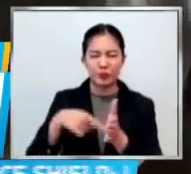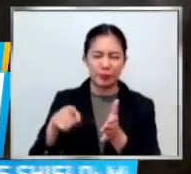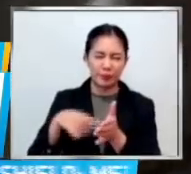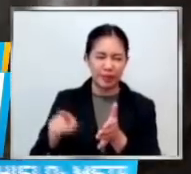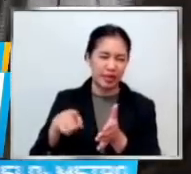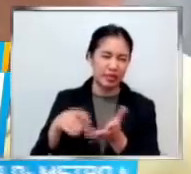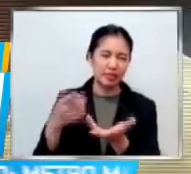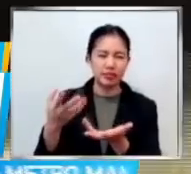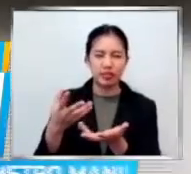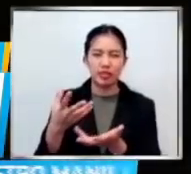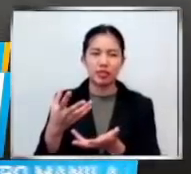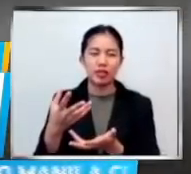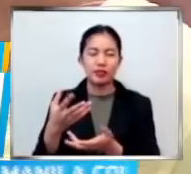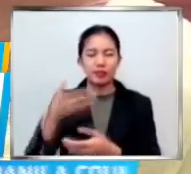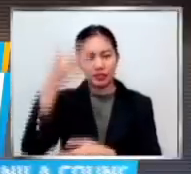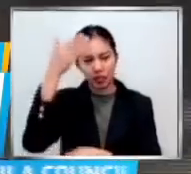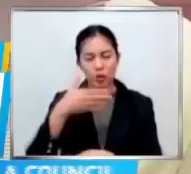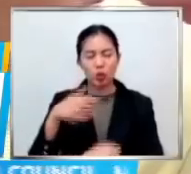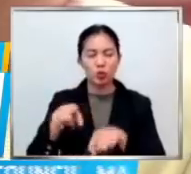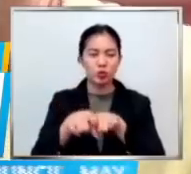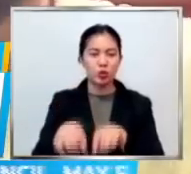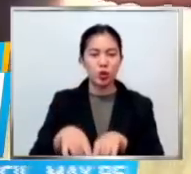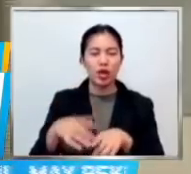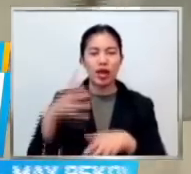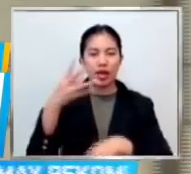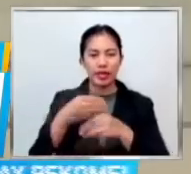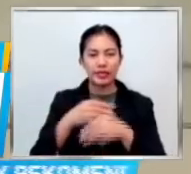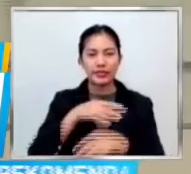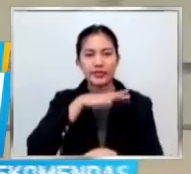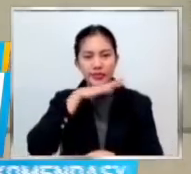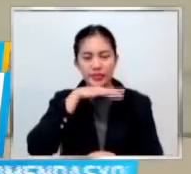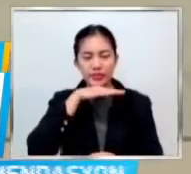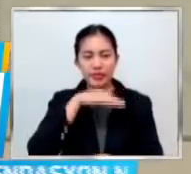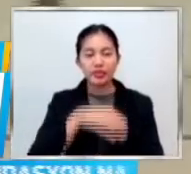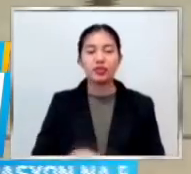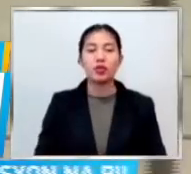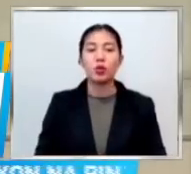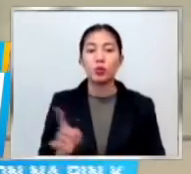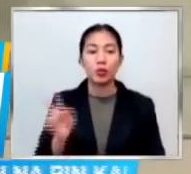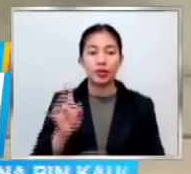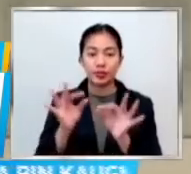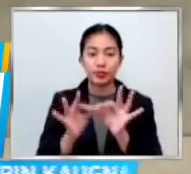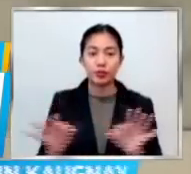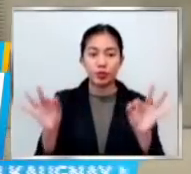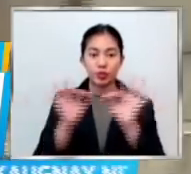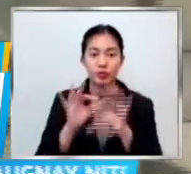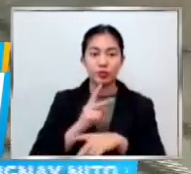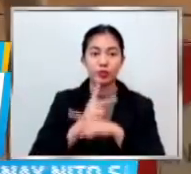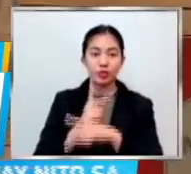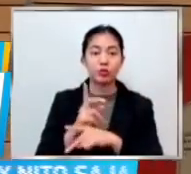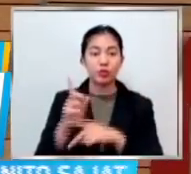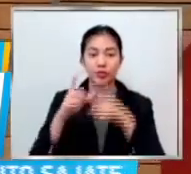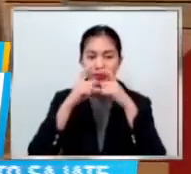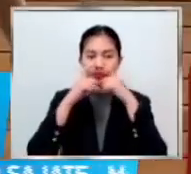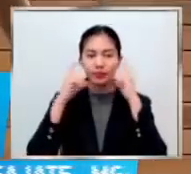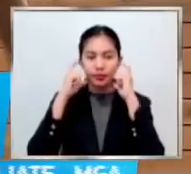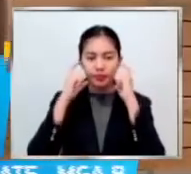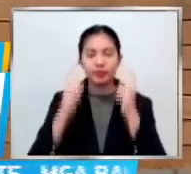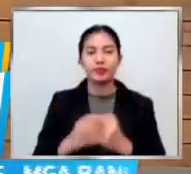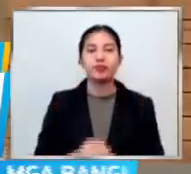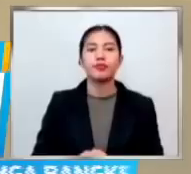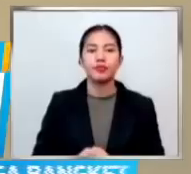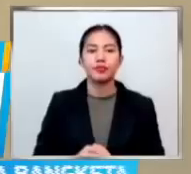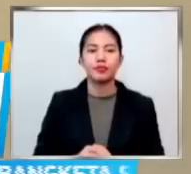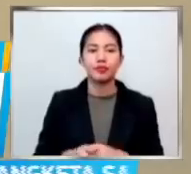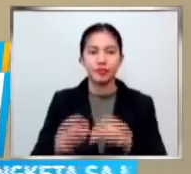basura. Sinabi rin ni Abalos na total ang primary protection naman talaga ay ang face mask. Samantala na pag-usapan din ng Metro